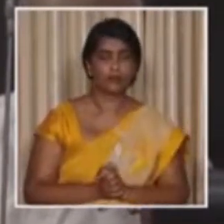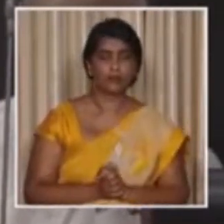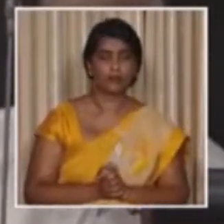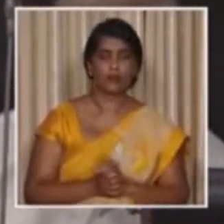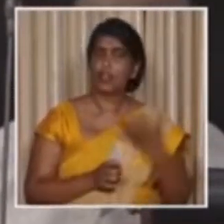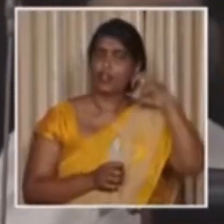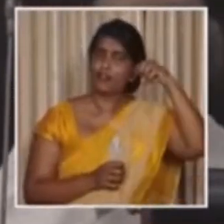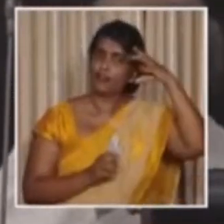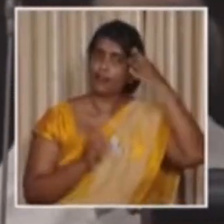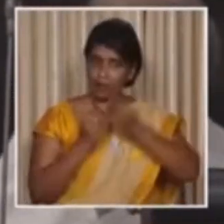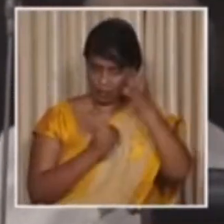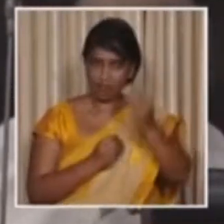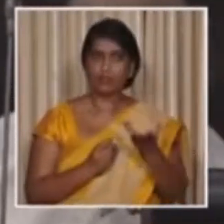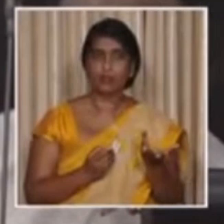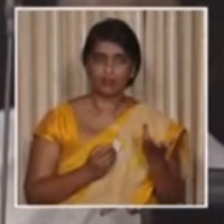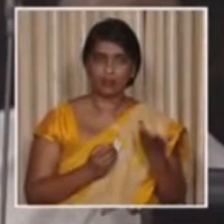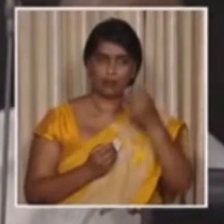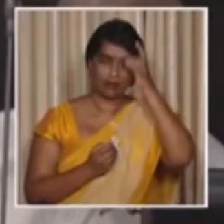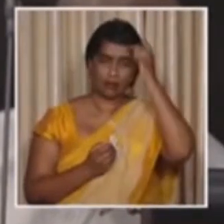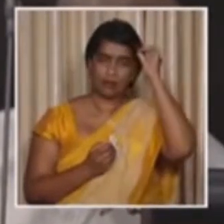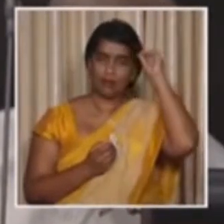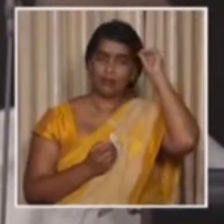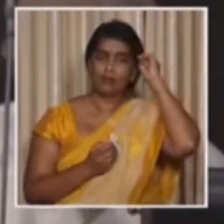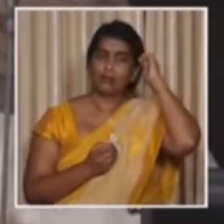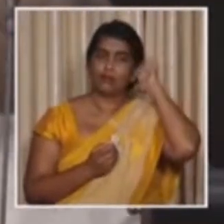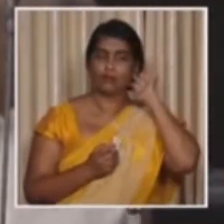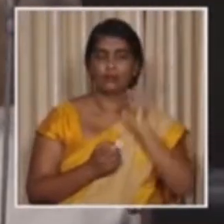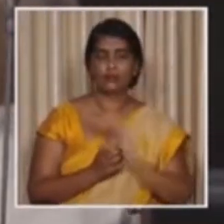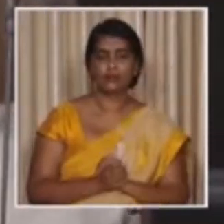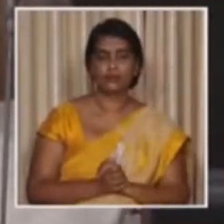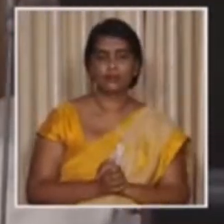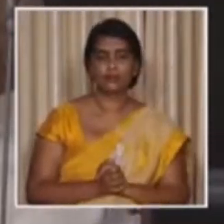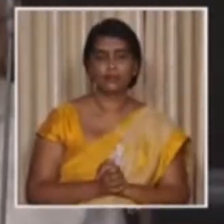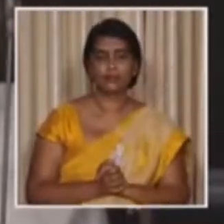නැත්තම් විදුලි බලය දෙනවද මං හිතන්නේ ආ